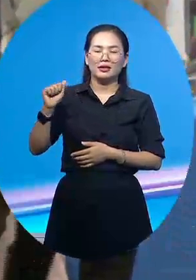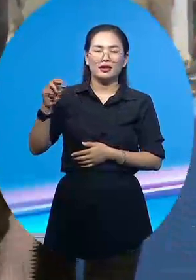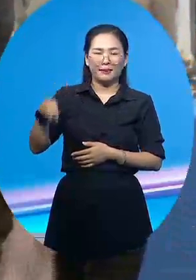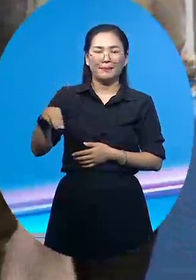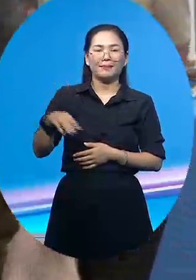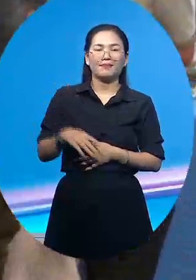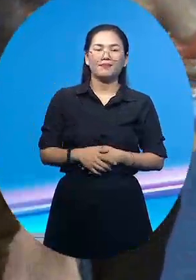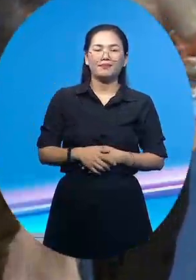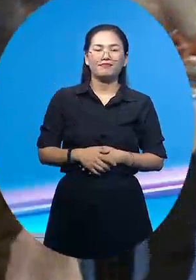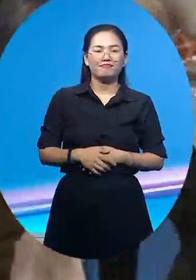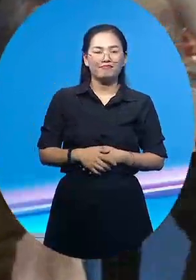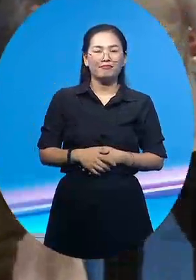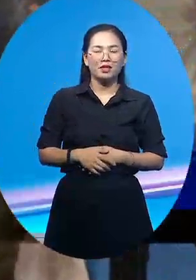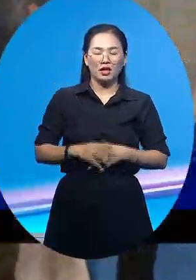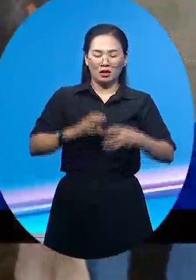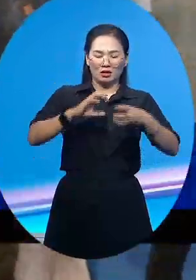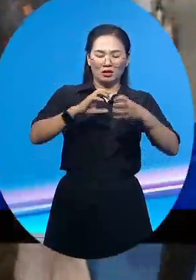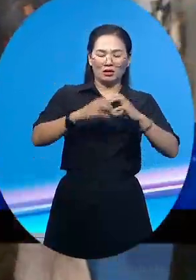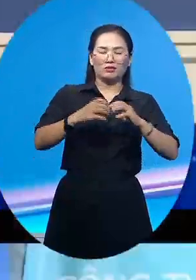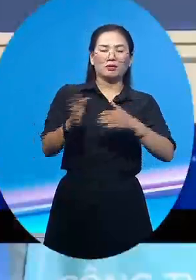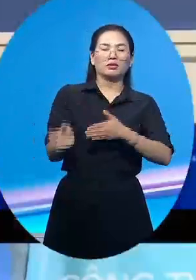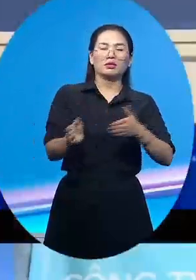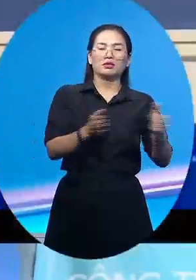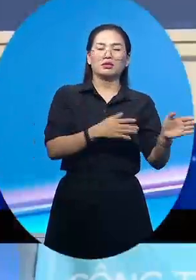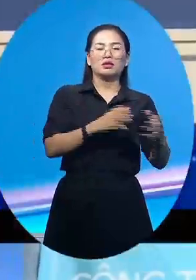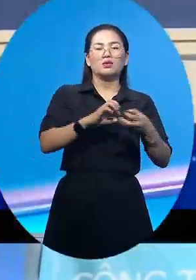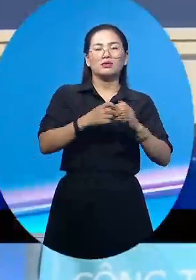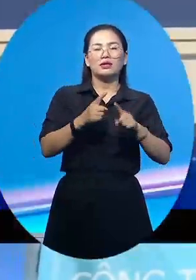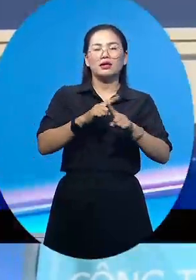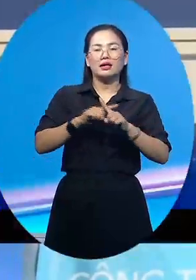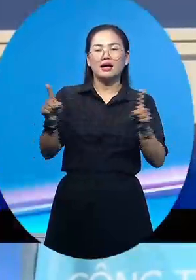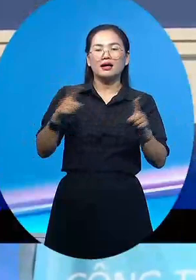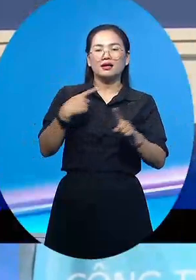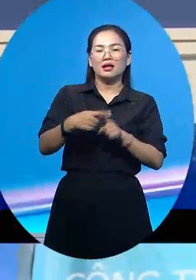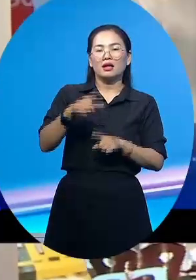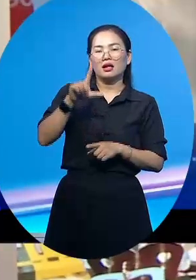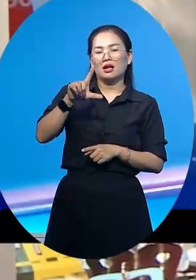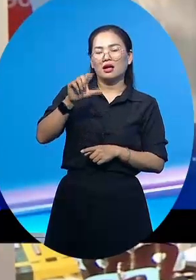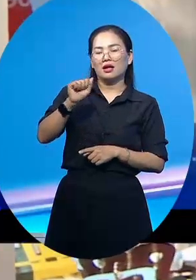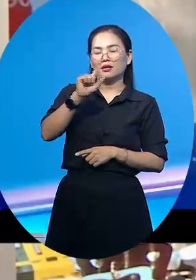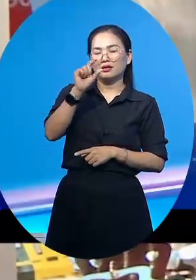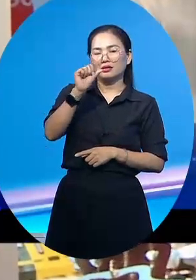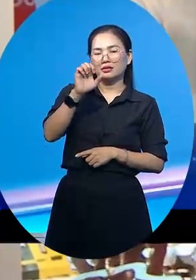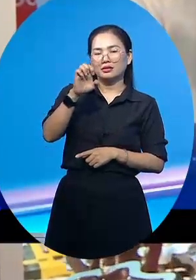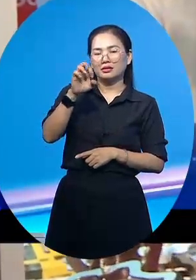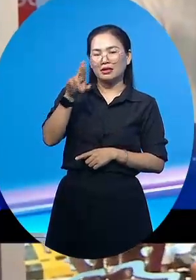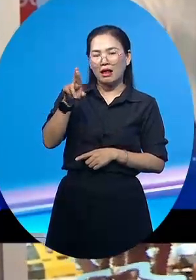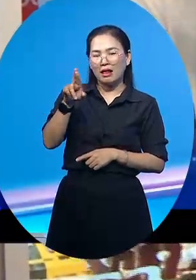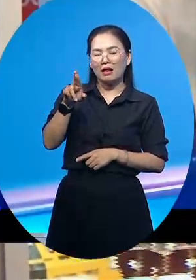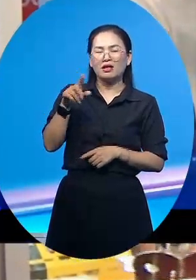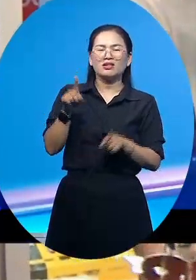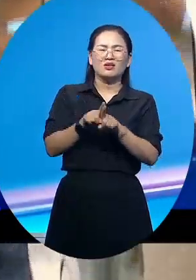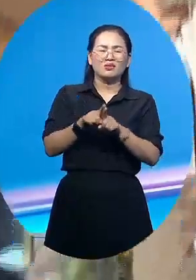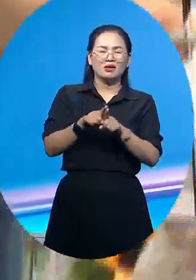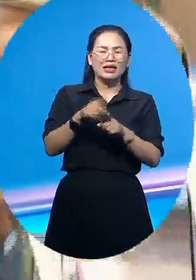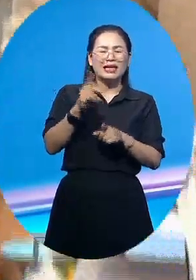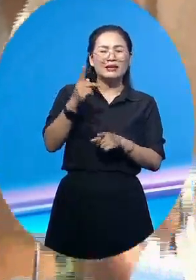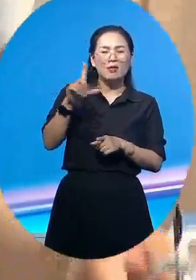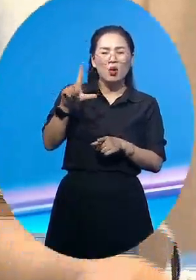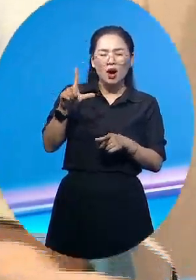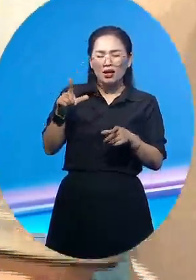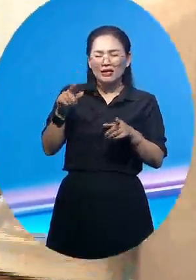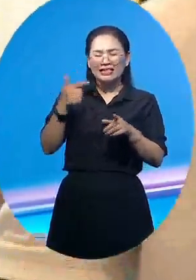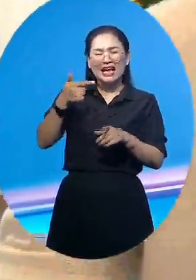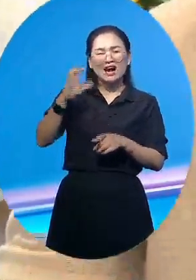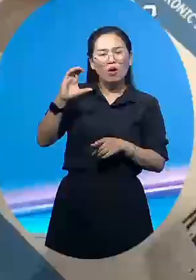đến với Triển lãm công ty Cổ phần Kỹ thuật laser cung ứng chuyên nghiệp trong ngành công nghiệp phụ trợ đặc biệt là do công kim loại tấm chính xác và